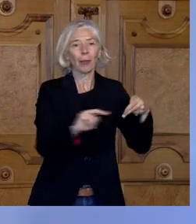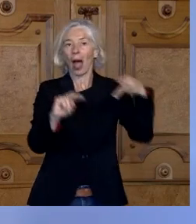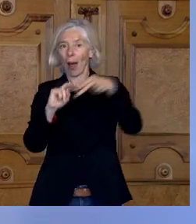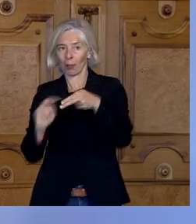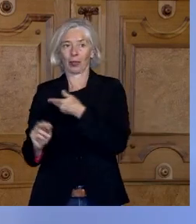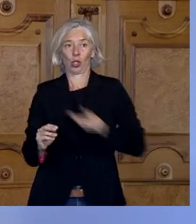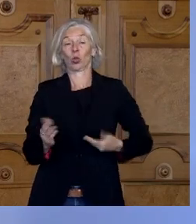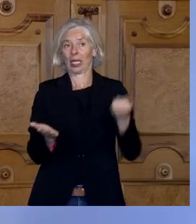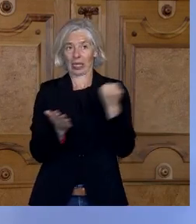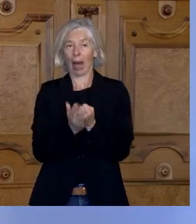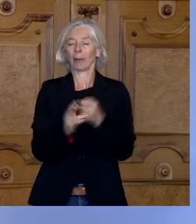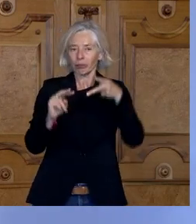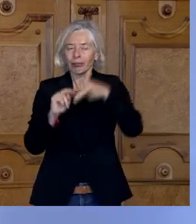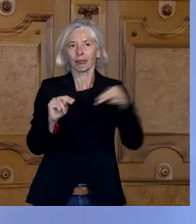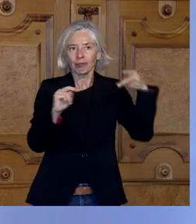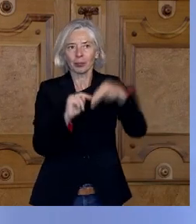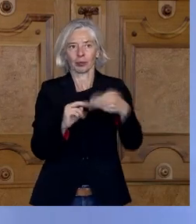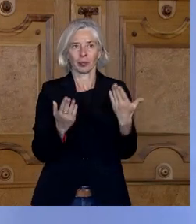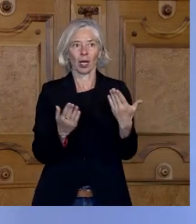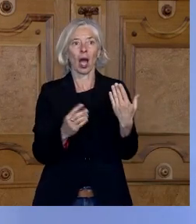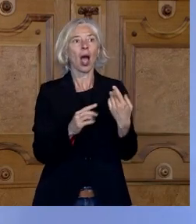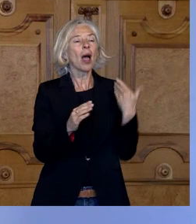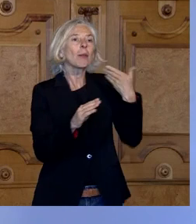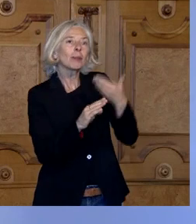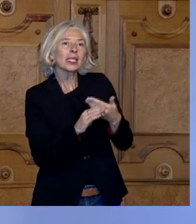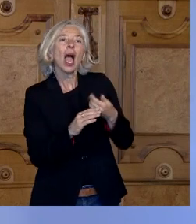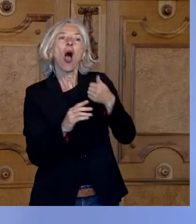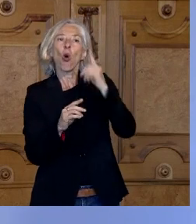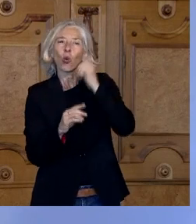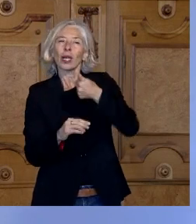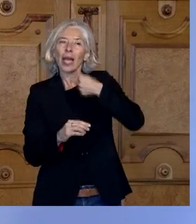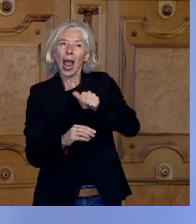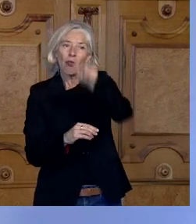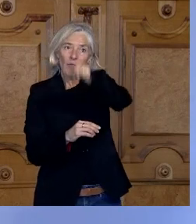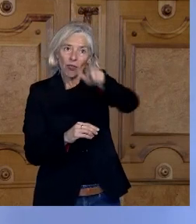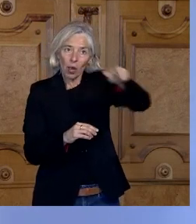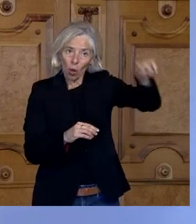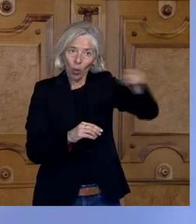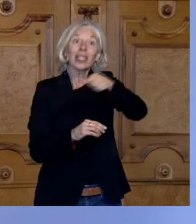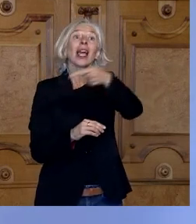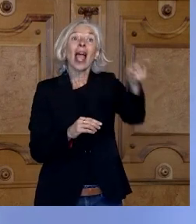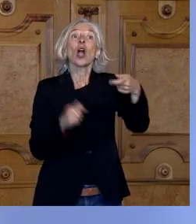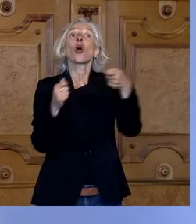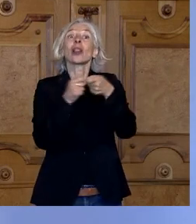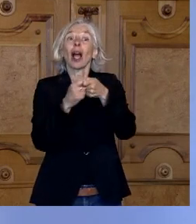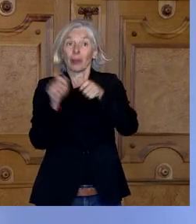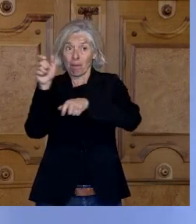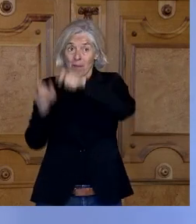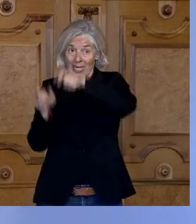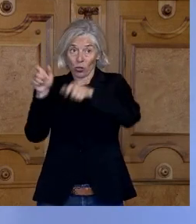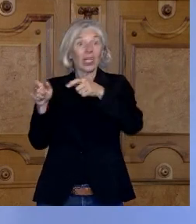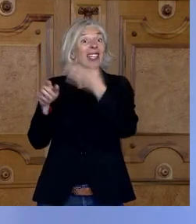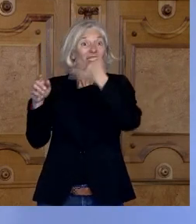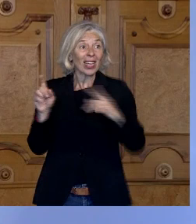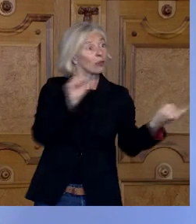111 Kontaktpersonen, also Personen, die Kontakt zu bestätigten Covid-19-Fällen hatten, befinden sich aktuell noch